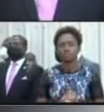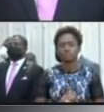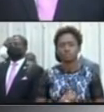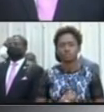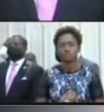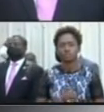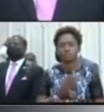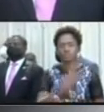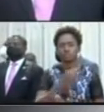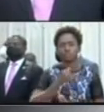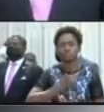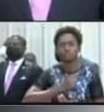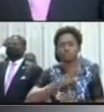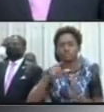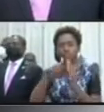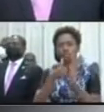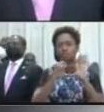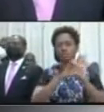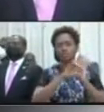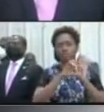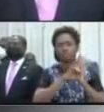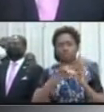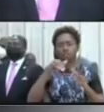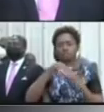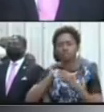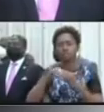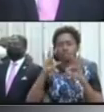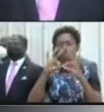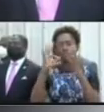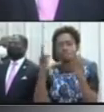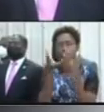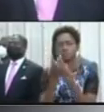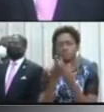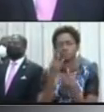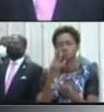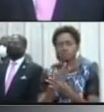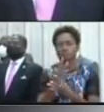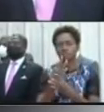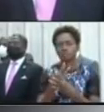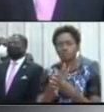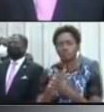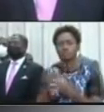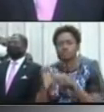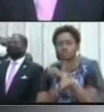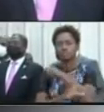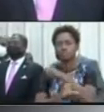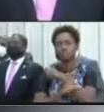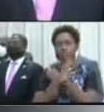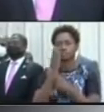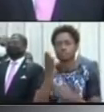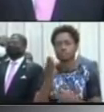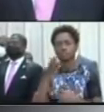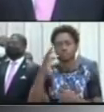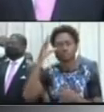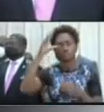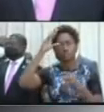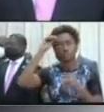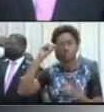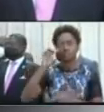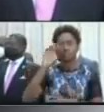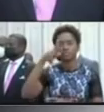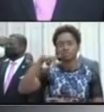Les condoléances de tout l'État, à la famille, le directeur de la prison civile, Kwade Boukaya, inspecteur Paul Joseph Hector,